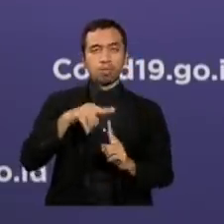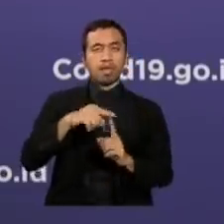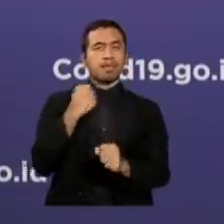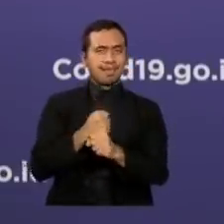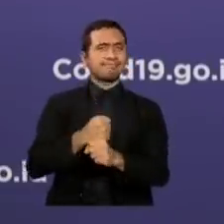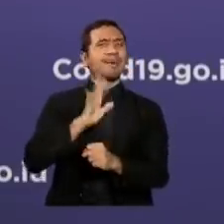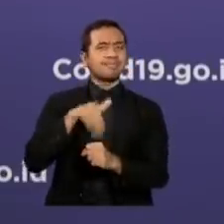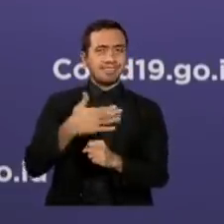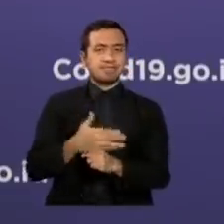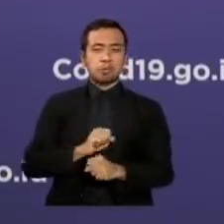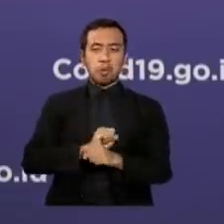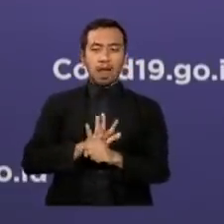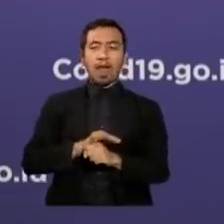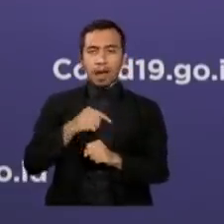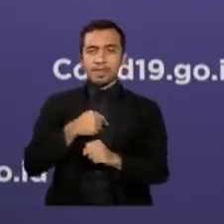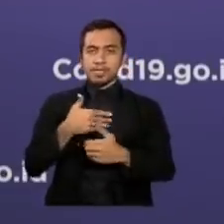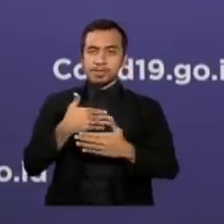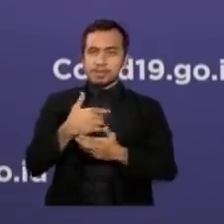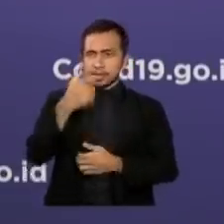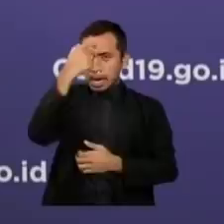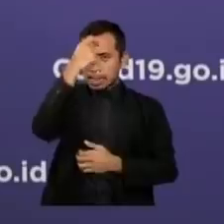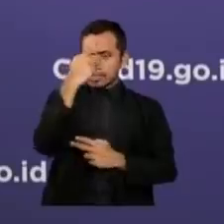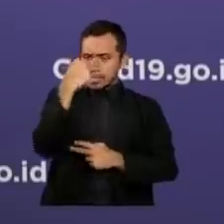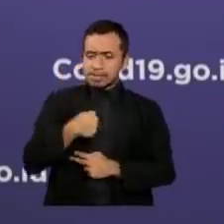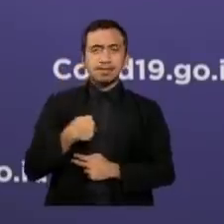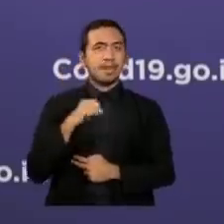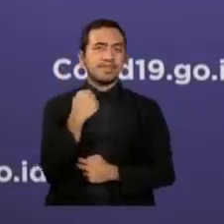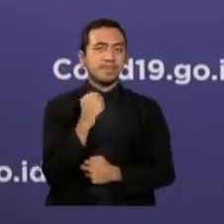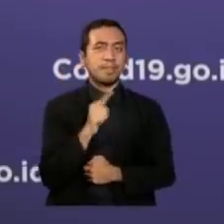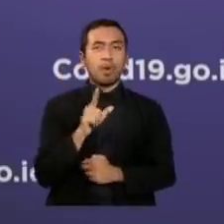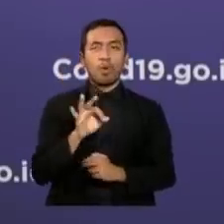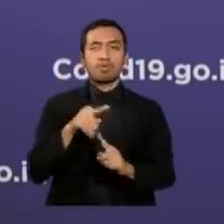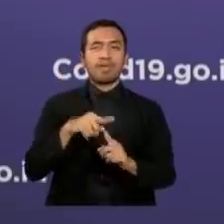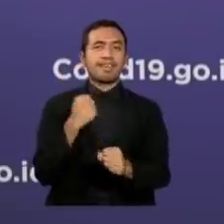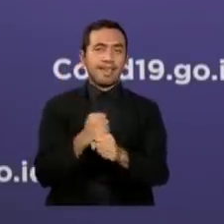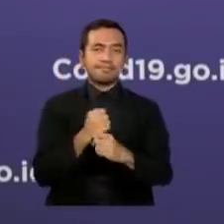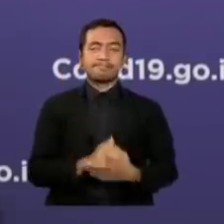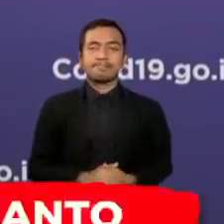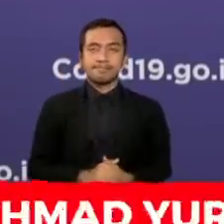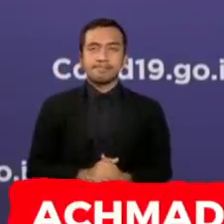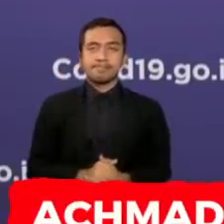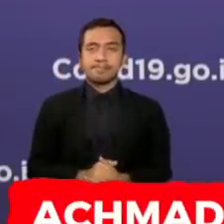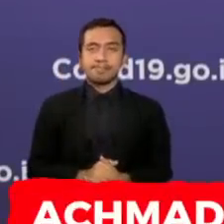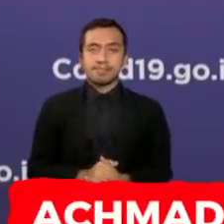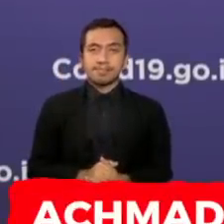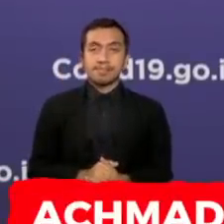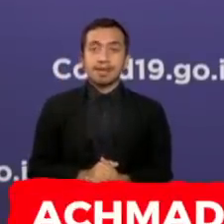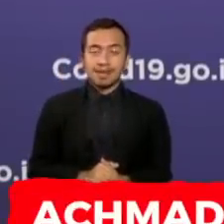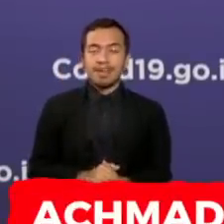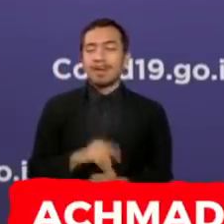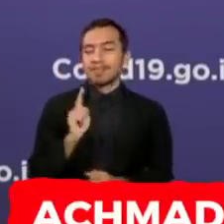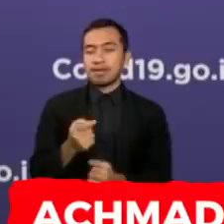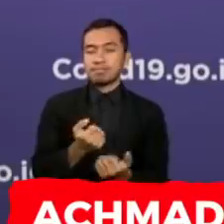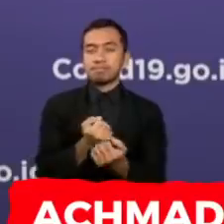ditengah-tengah masyarakat kemudian masih ada perilaku masyarakat yang rentan tertular